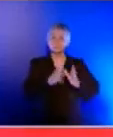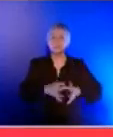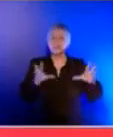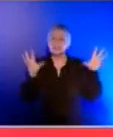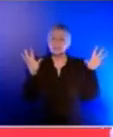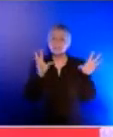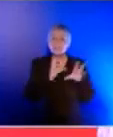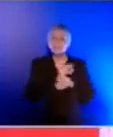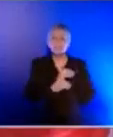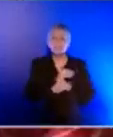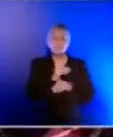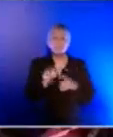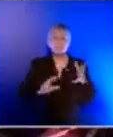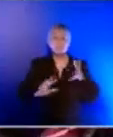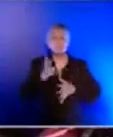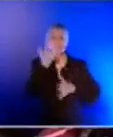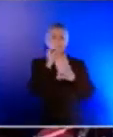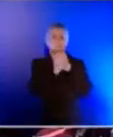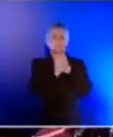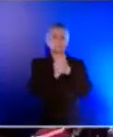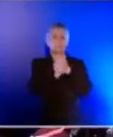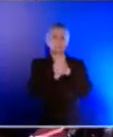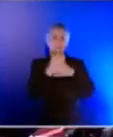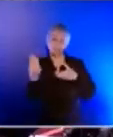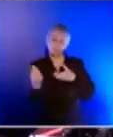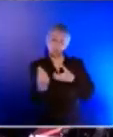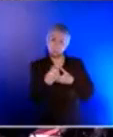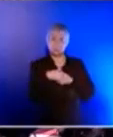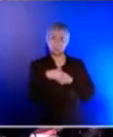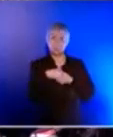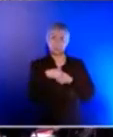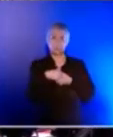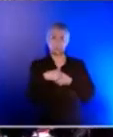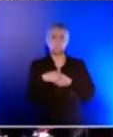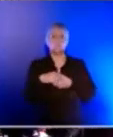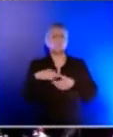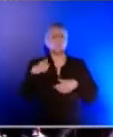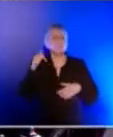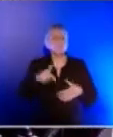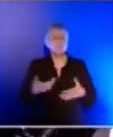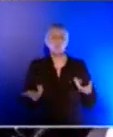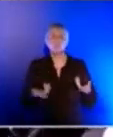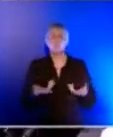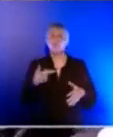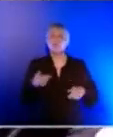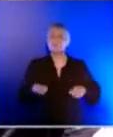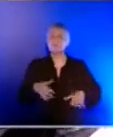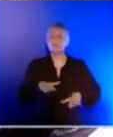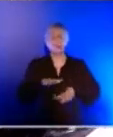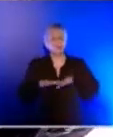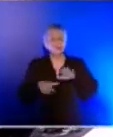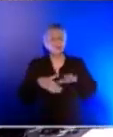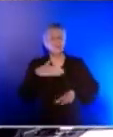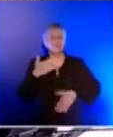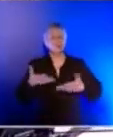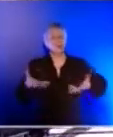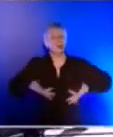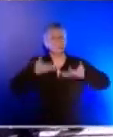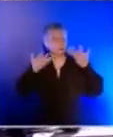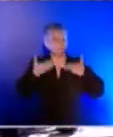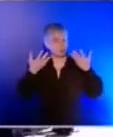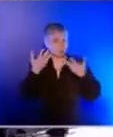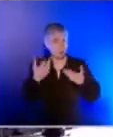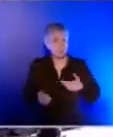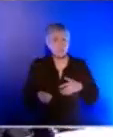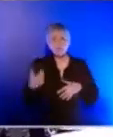Συμμαχίας, έχουμε συγκεκριμένα αποφασιστικά βήματα, όπως τη διακήρυξή μας, τον απολογισμό μας για την